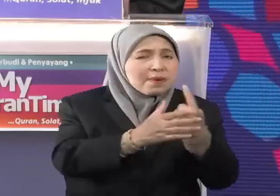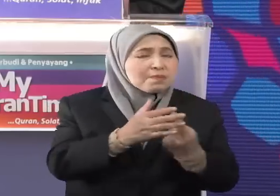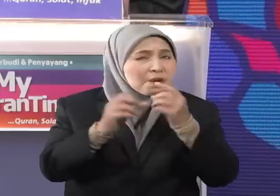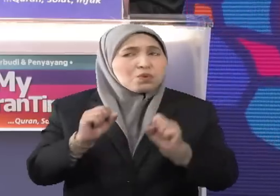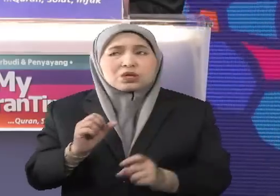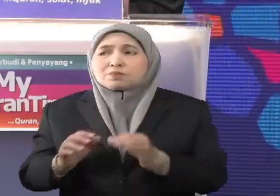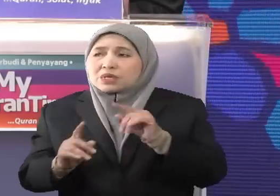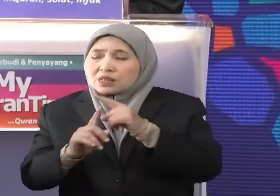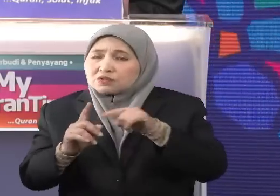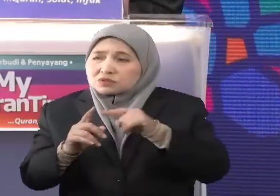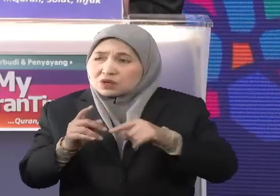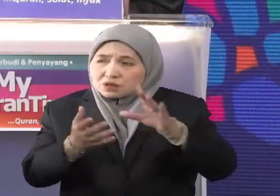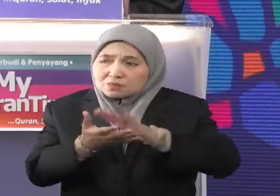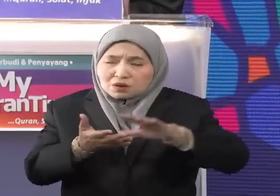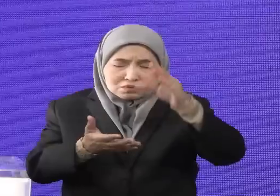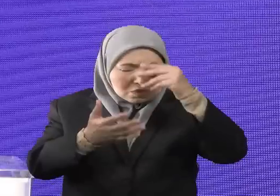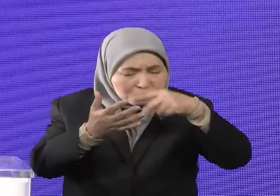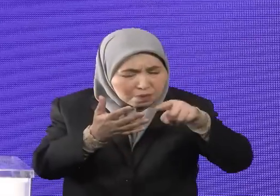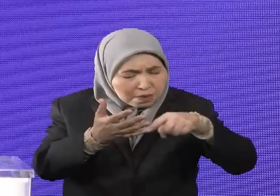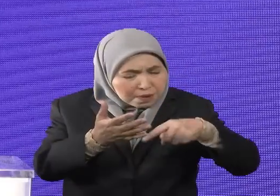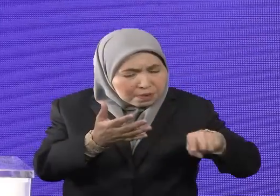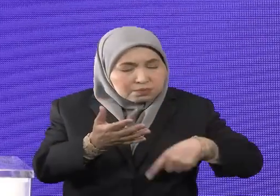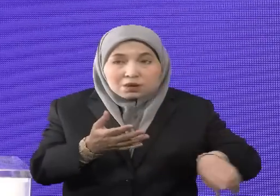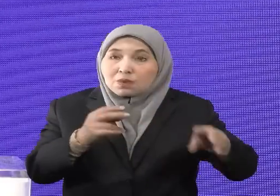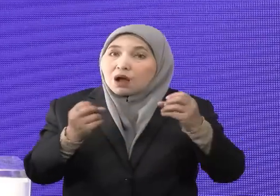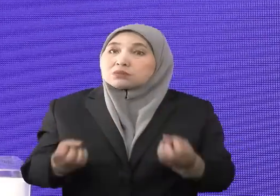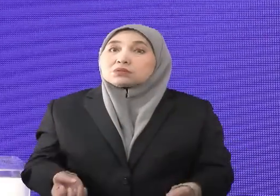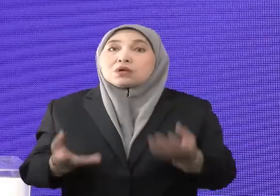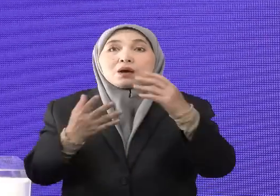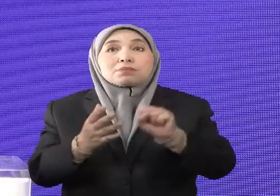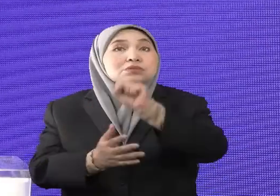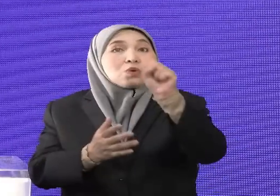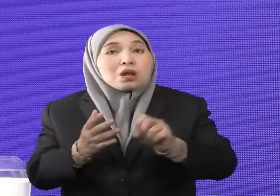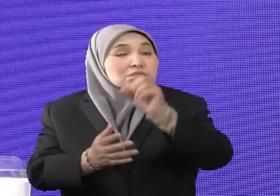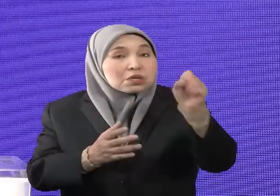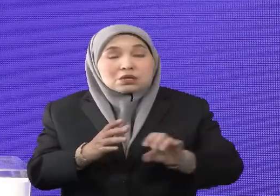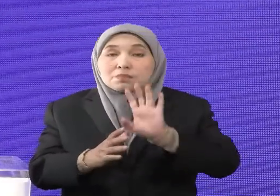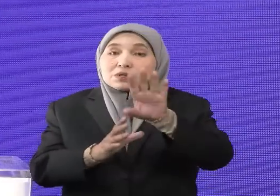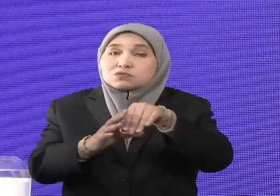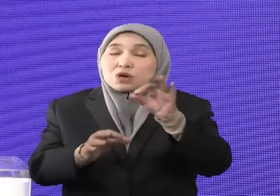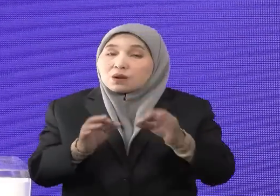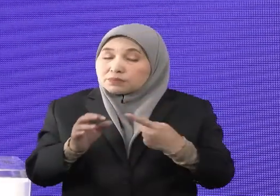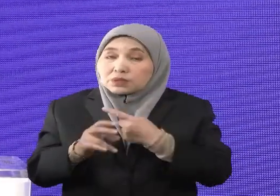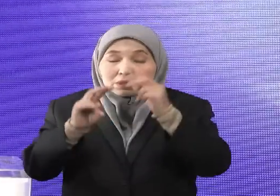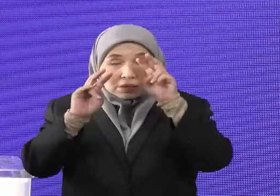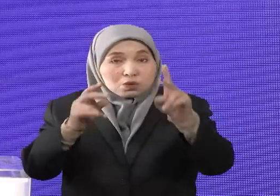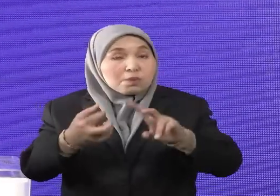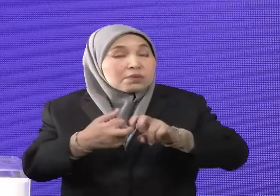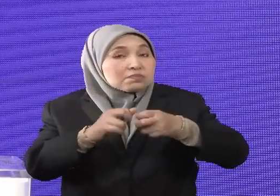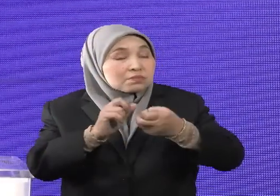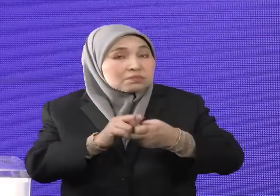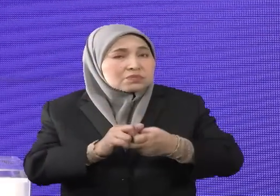ambil namanya saya mendalami saya coba untuk mengkaji saya mendapati banyak persoalan-persoalan termasuklah kalau kita lihat ee permasalahan